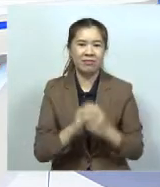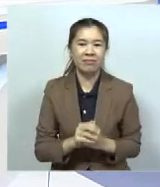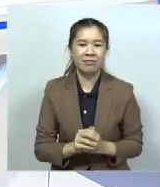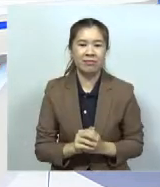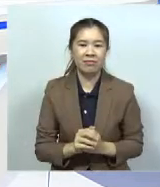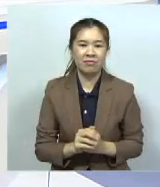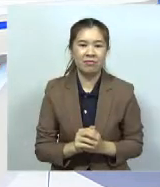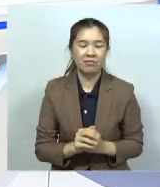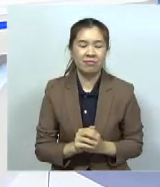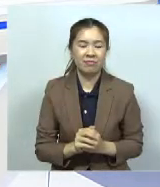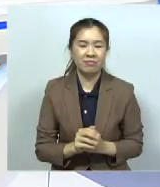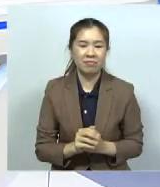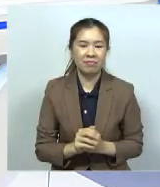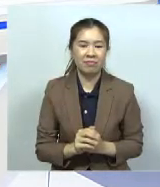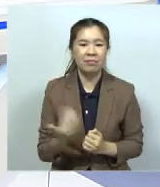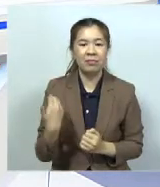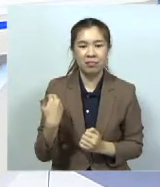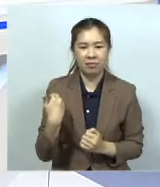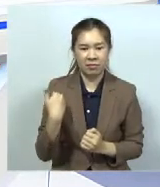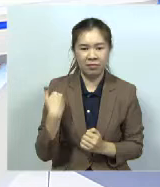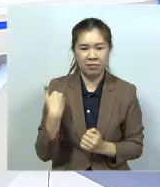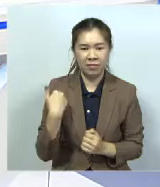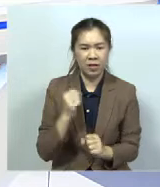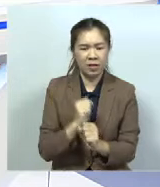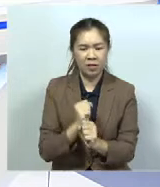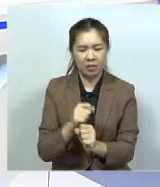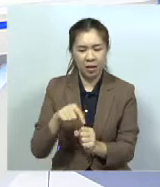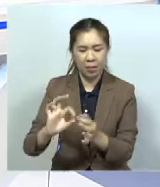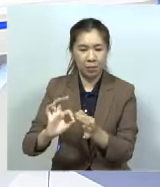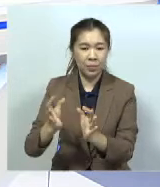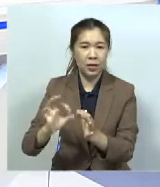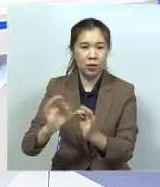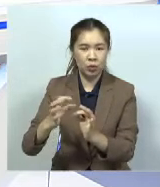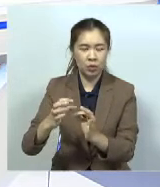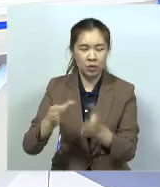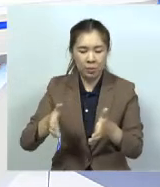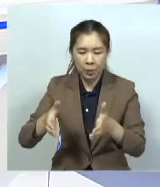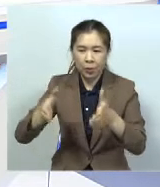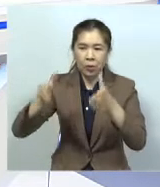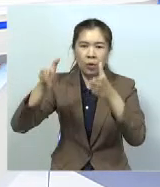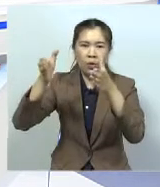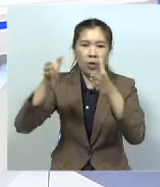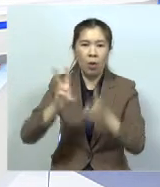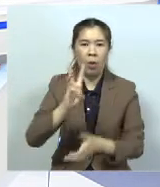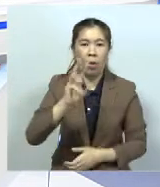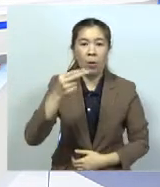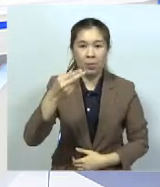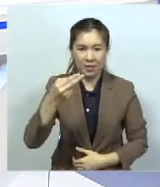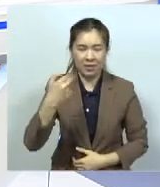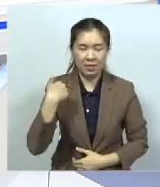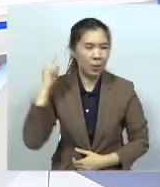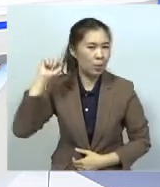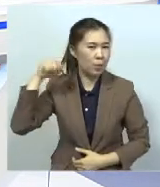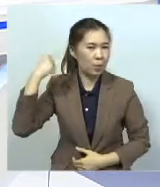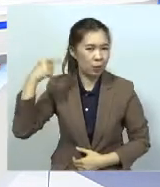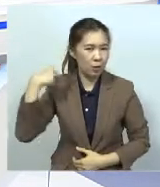ทินส่องฟ้าฮักษาเมืองนะคะซึ่งเป็นการจุดผางปฏิทินกว่า 60,000 ดวงรอบคูเมืองแล้วก็มีสาวงาม